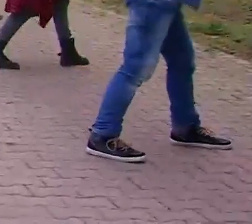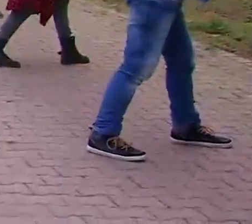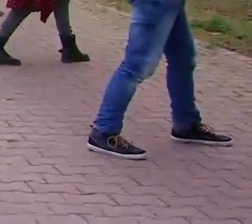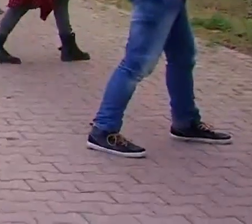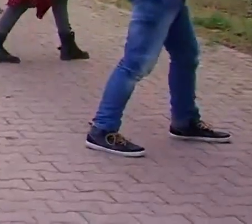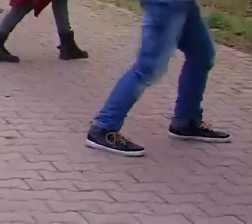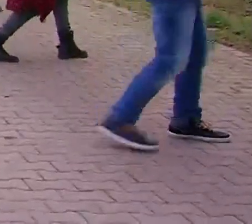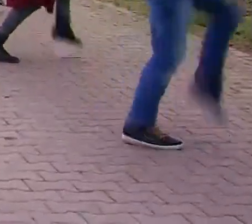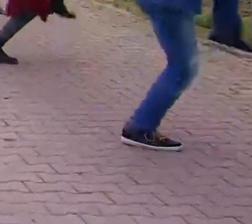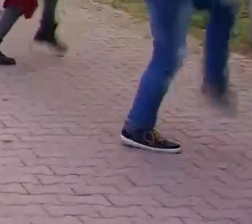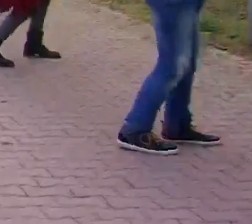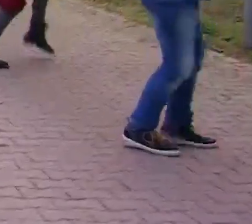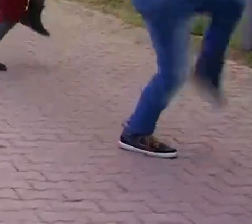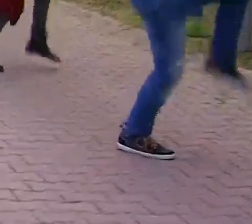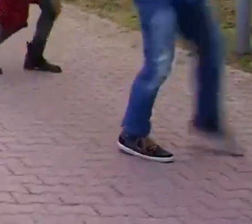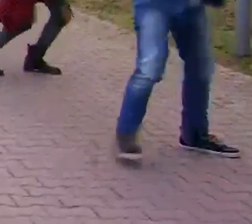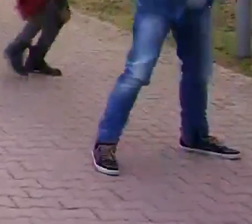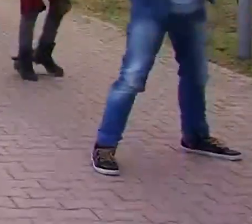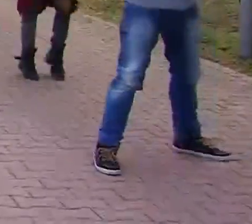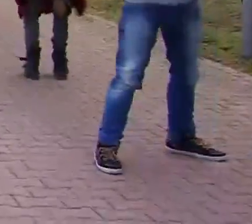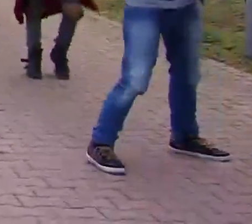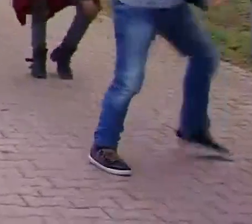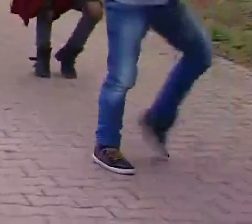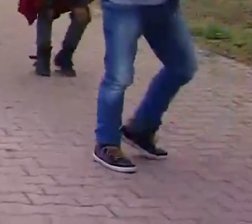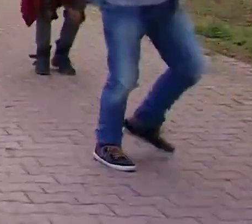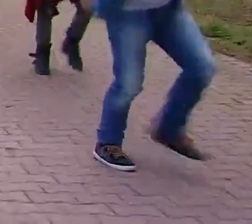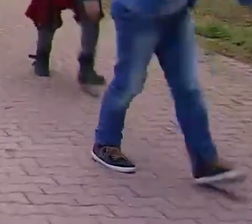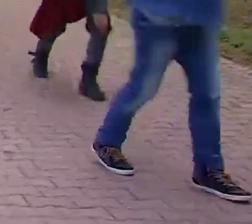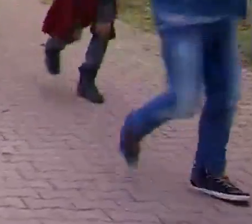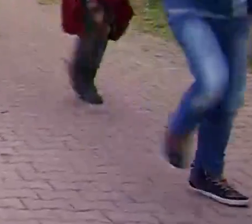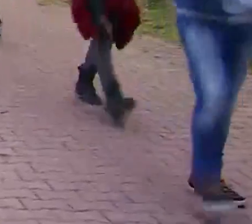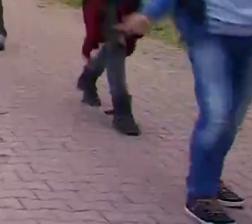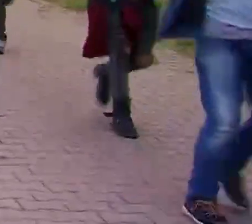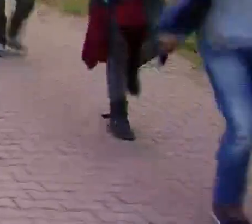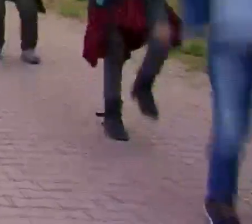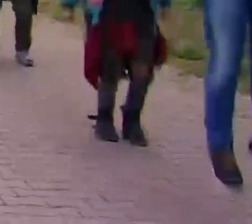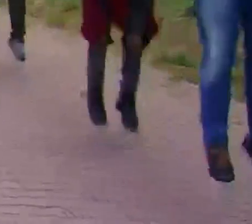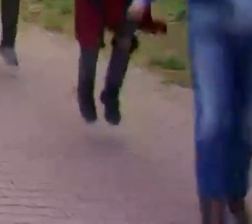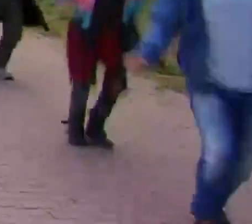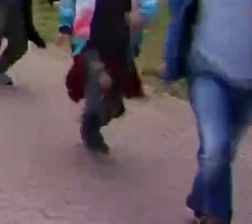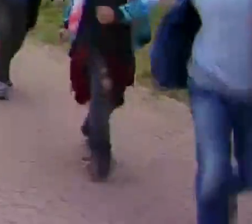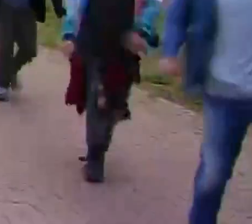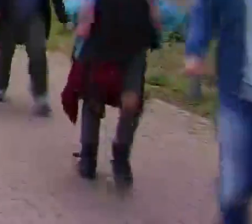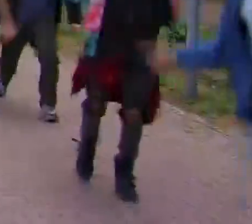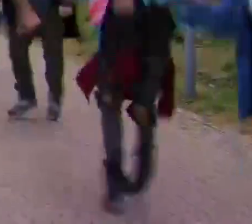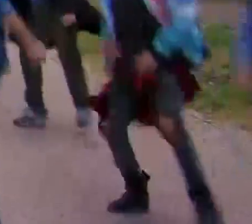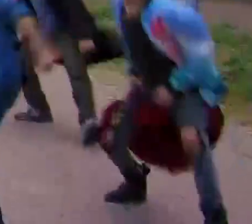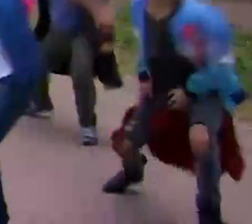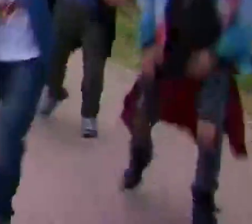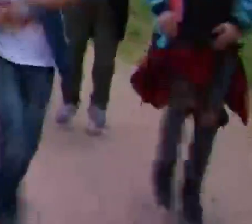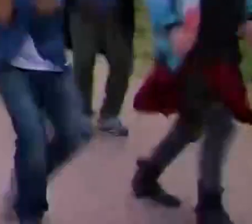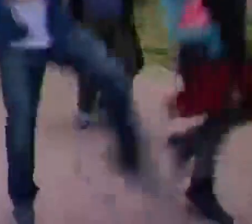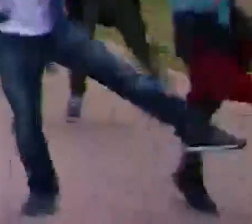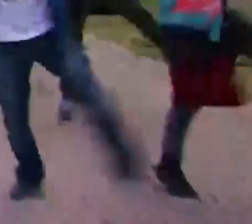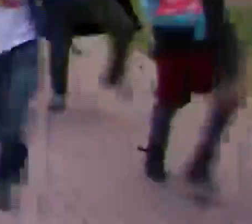aşağıdan çırpmaya başlayıp çırparak yükselttiler. Sonra sol bacaklarını kaldırıp indirdiler. Yerlerinde zıplayıp seri hareketlerle